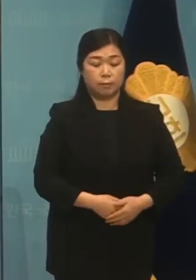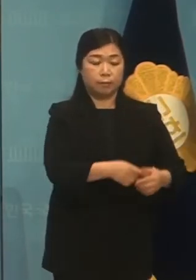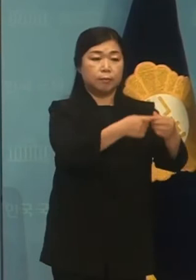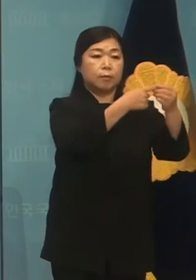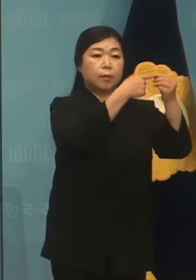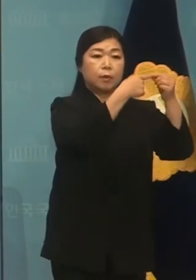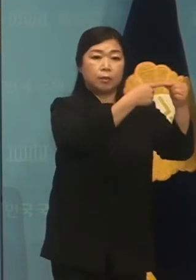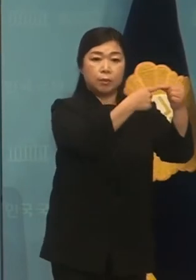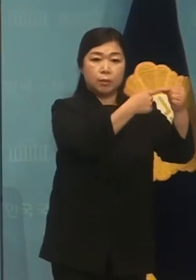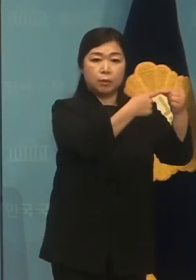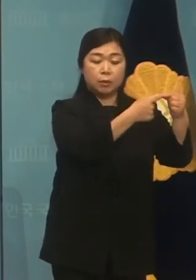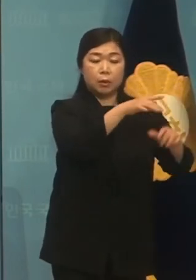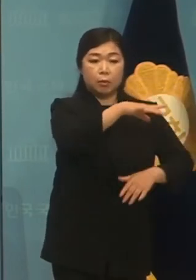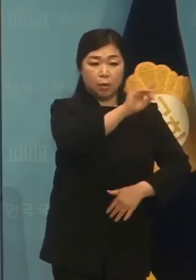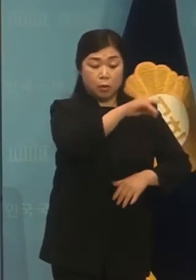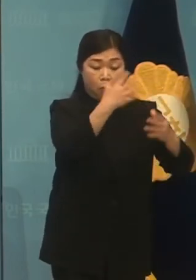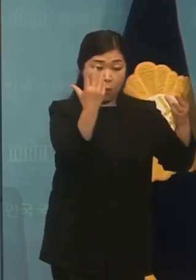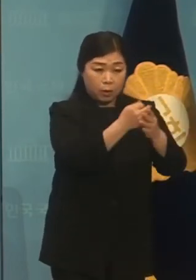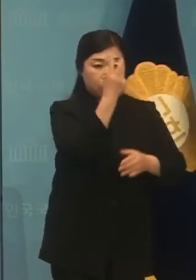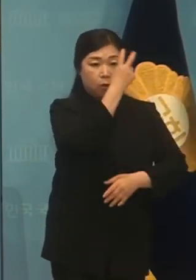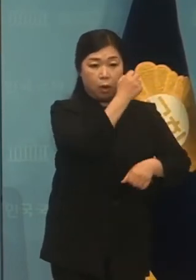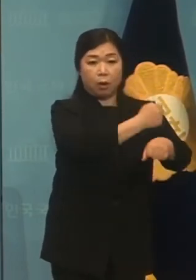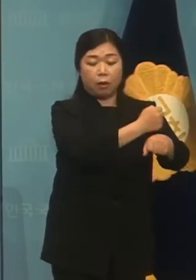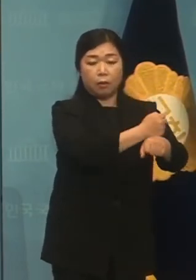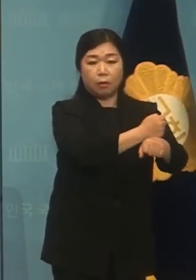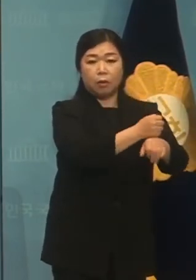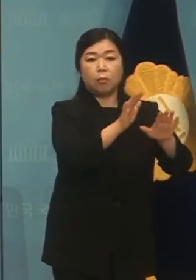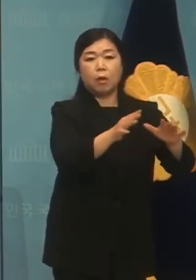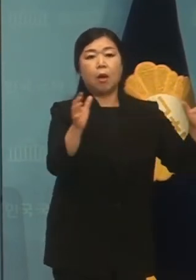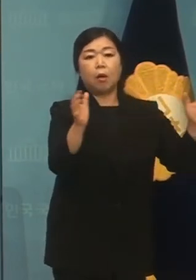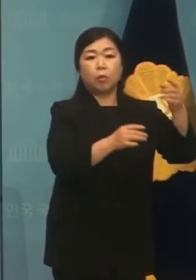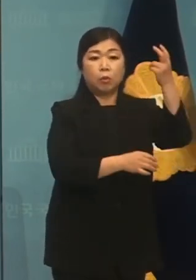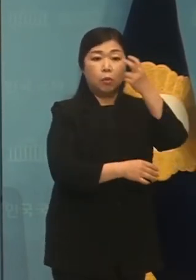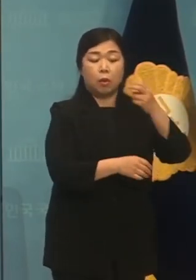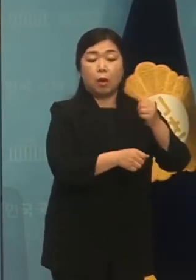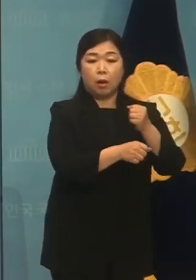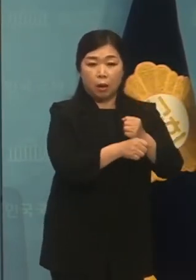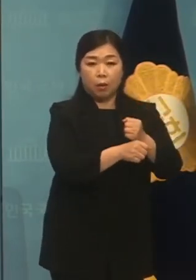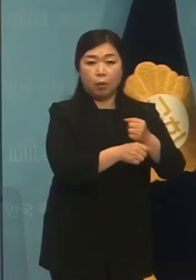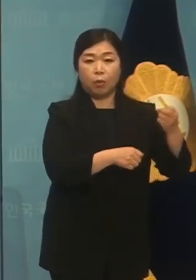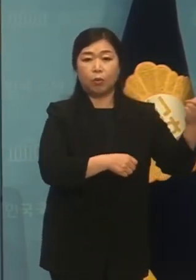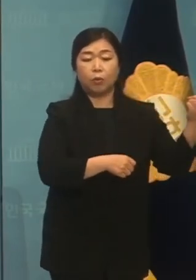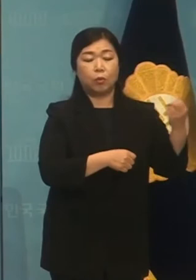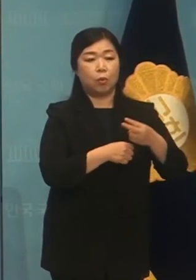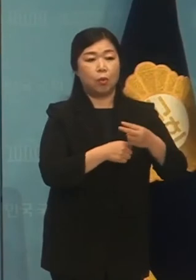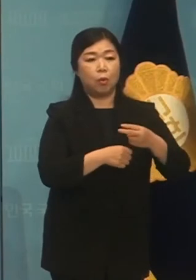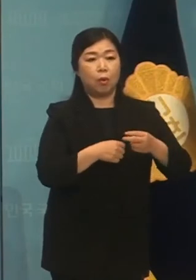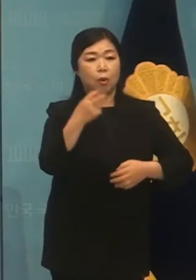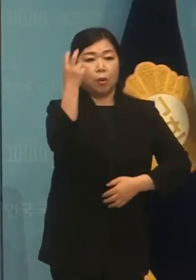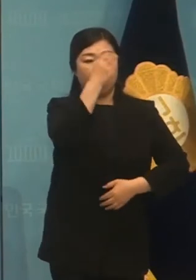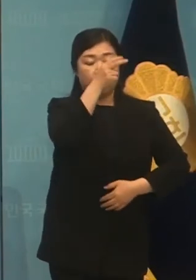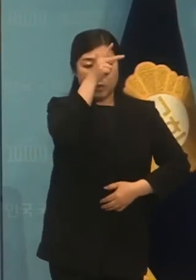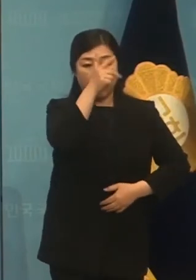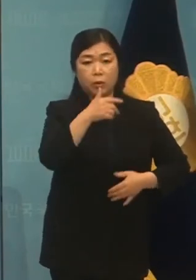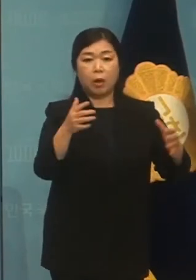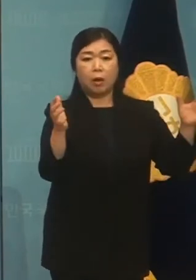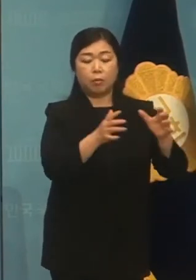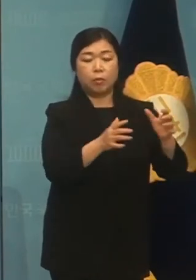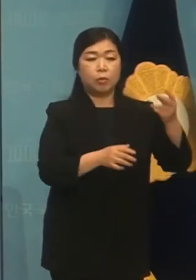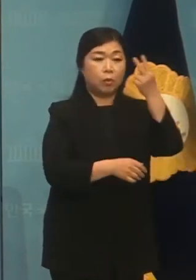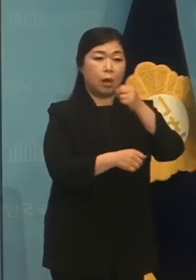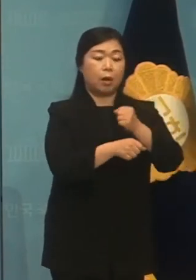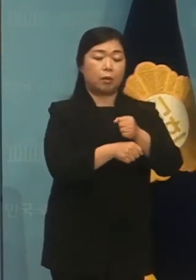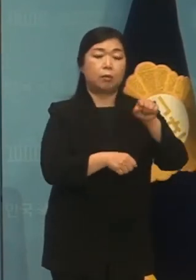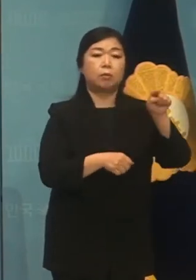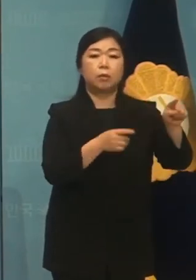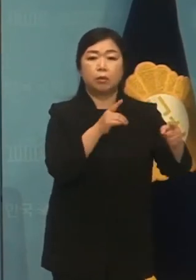번째, 일단 전면조사, 이번에 합동조사와 검경 같이 합동조사를